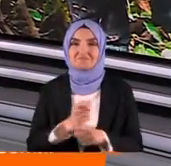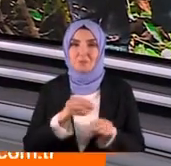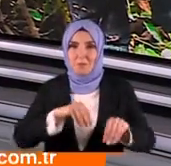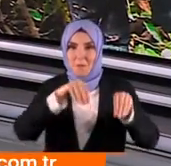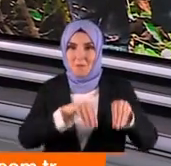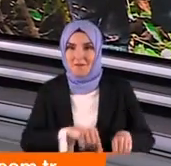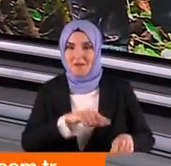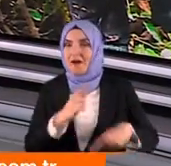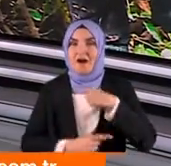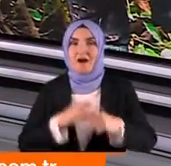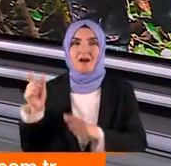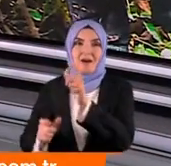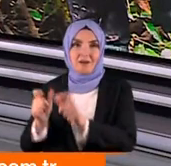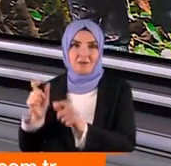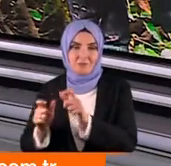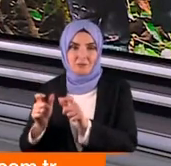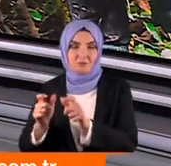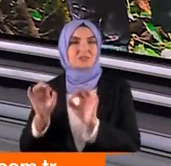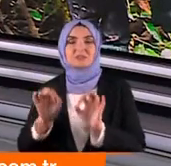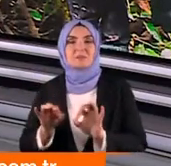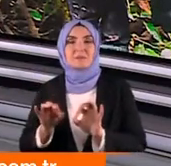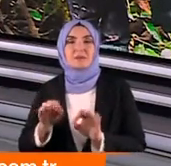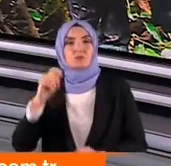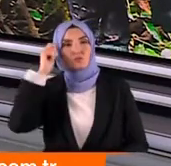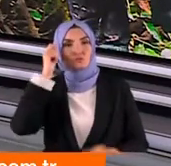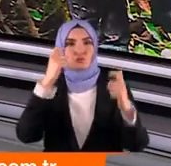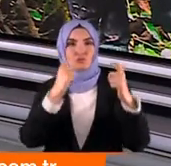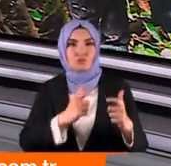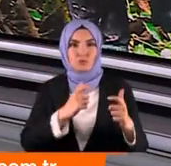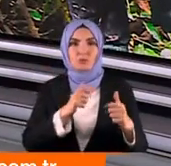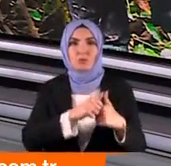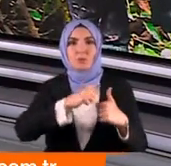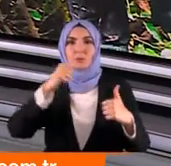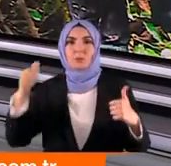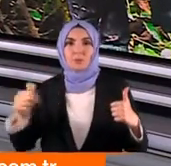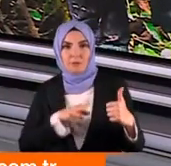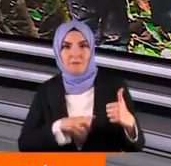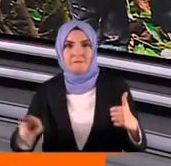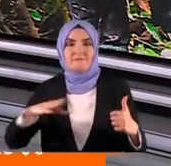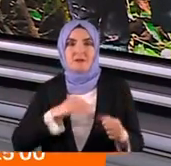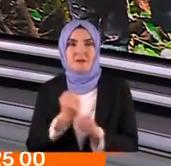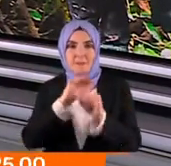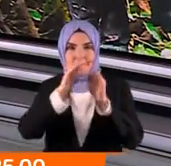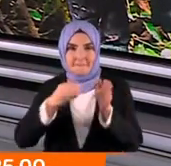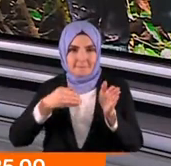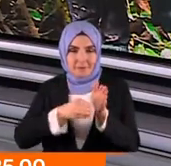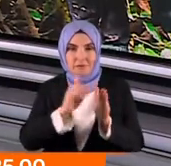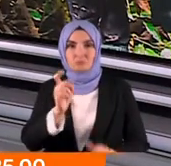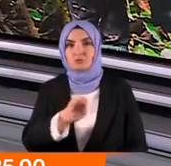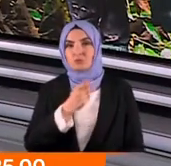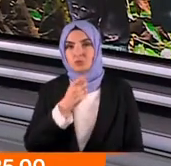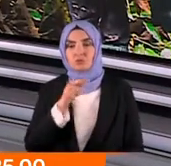Üsküdar'ın bir ucundan bir ucuna giden, bugüne dek gün yüzüne çıkmamış bir mağara keşfetti. Üstelik bu işe yıllarını